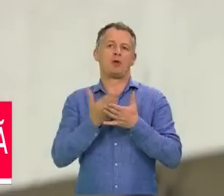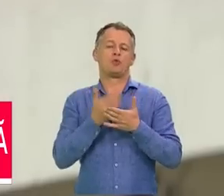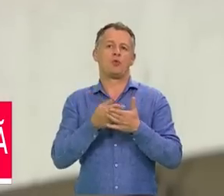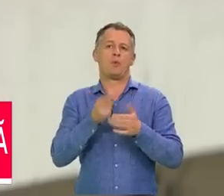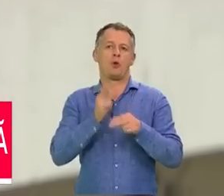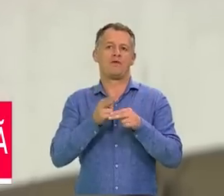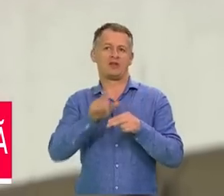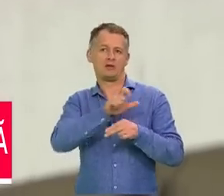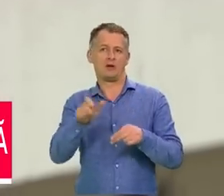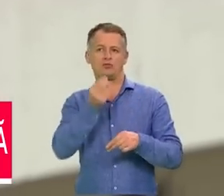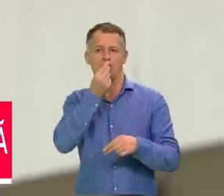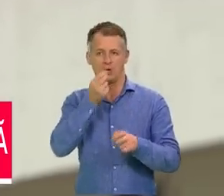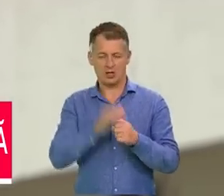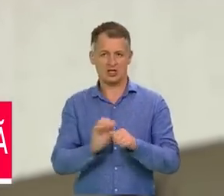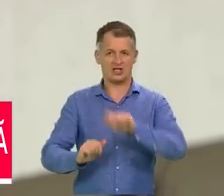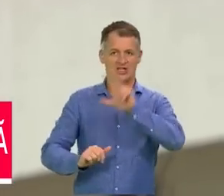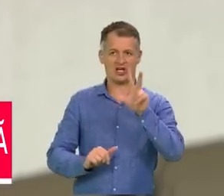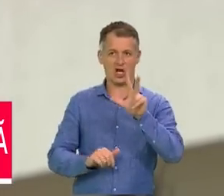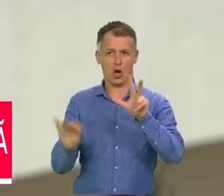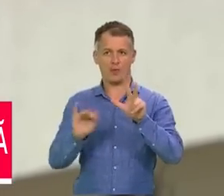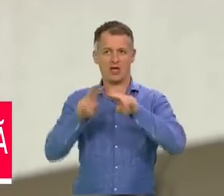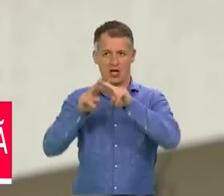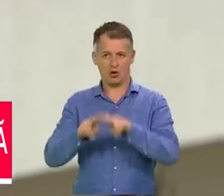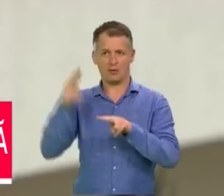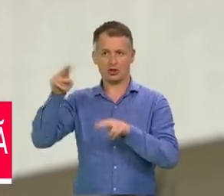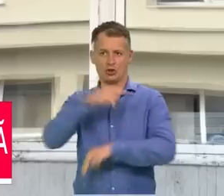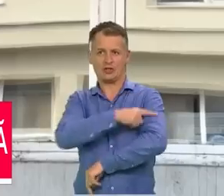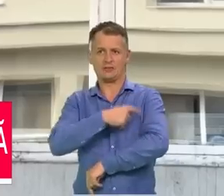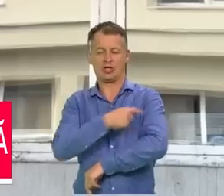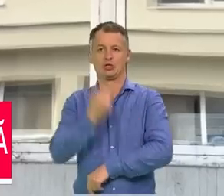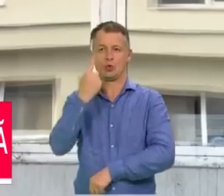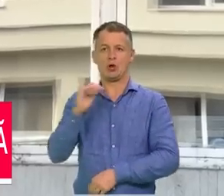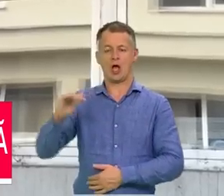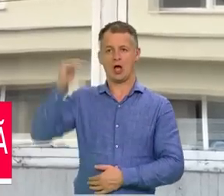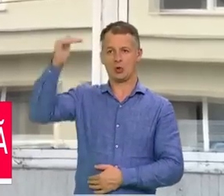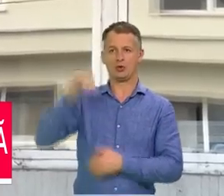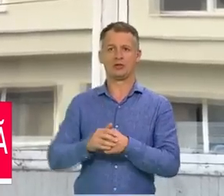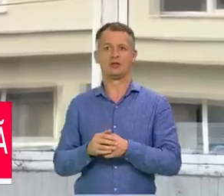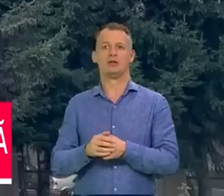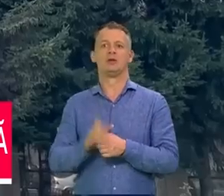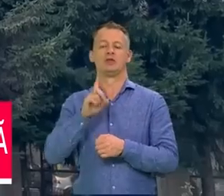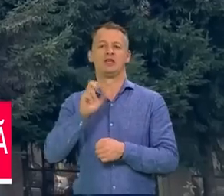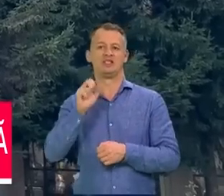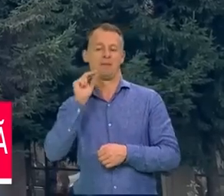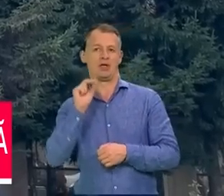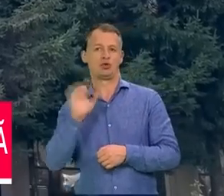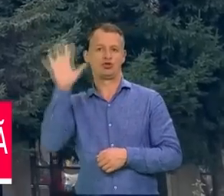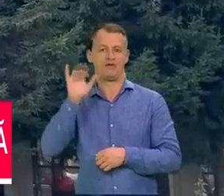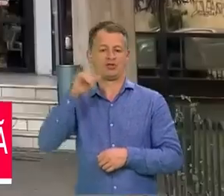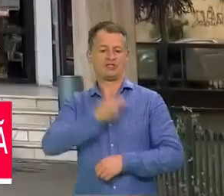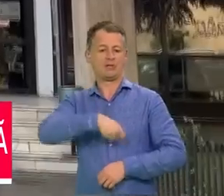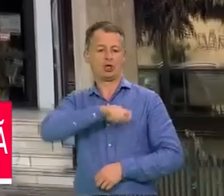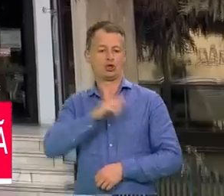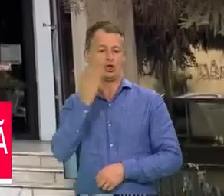alimentară. Trei dintre copii au rămas internați și un adult. Direcția de Sănătate Publică Suceava, dar și